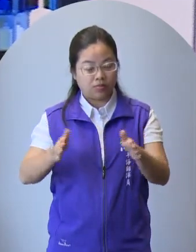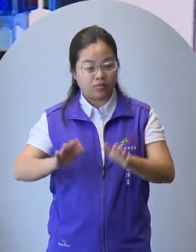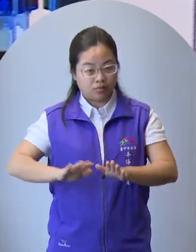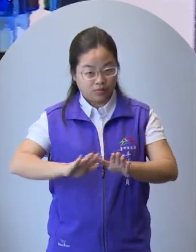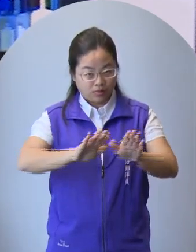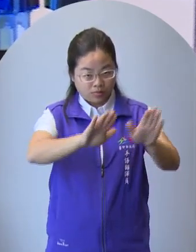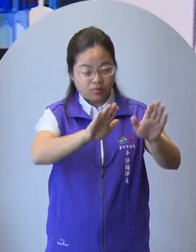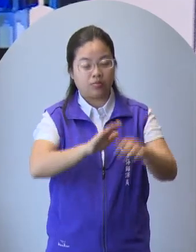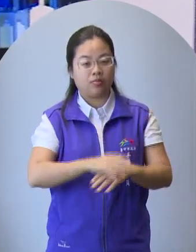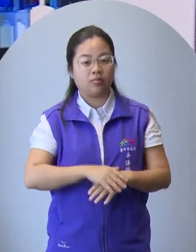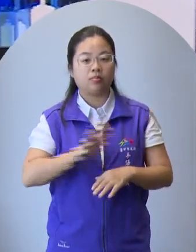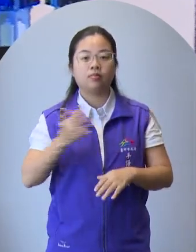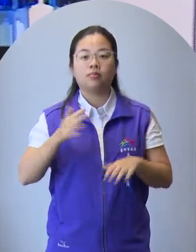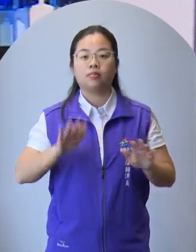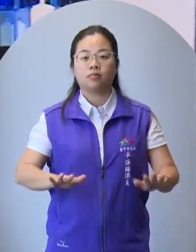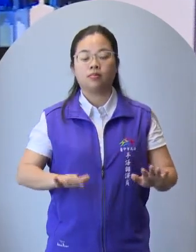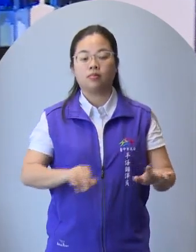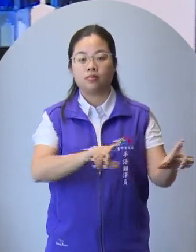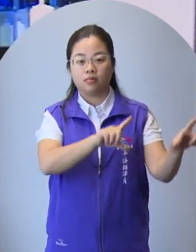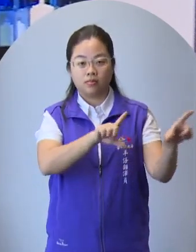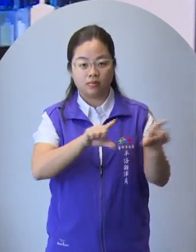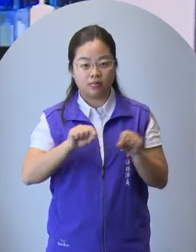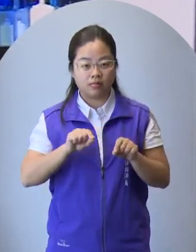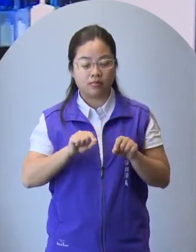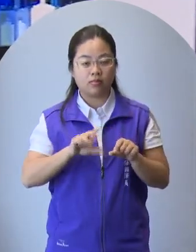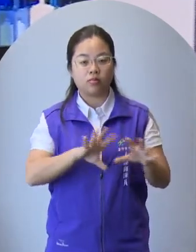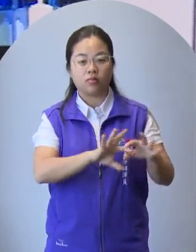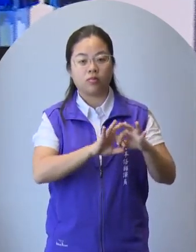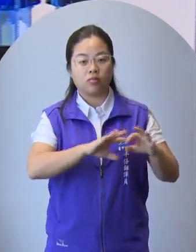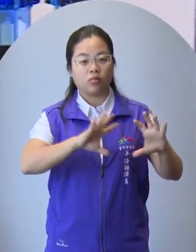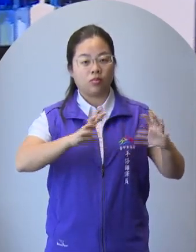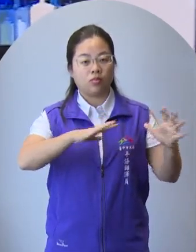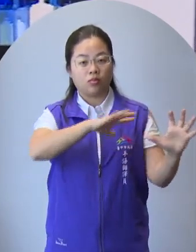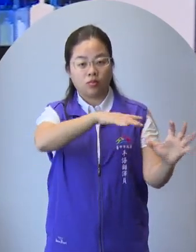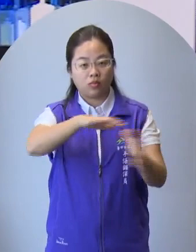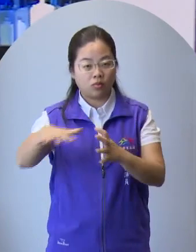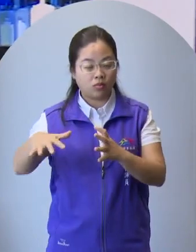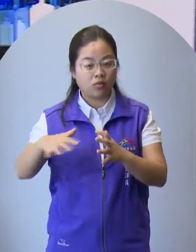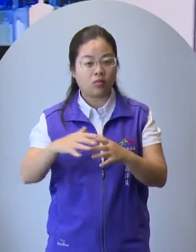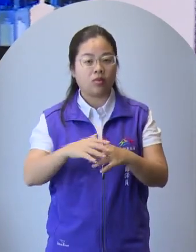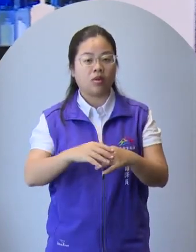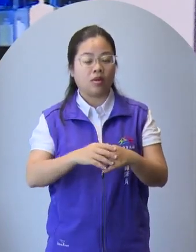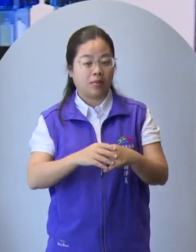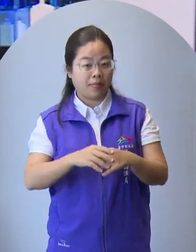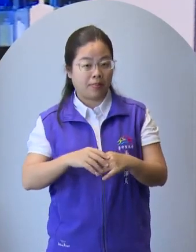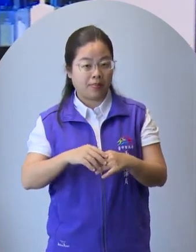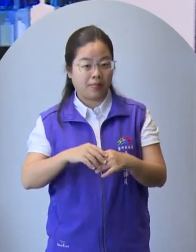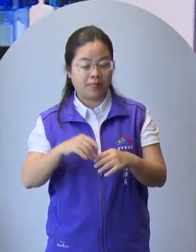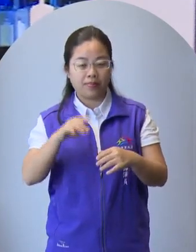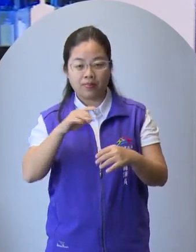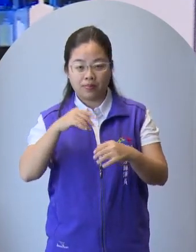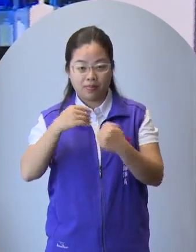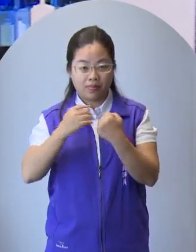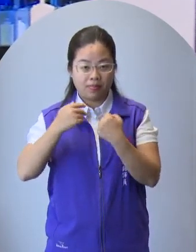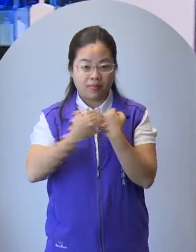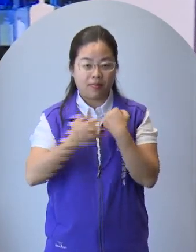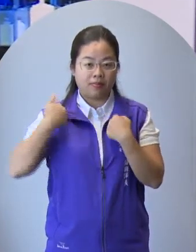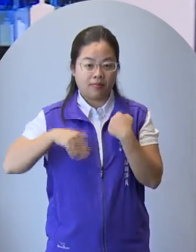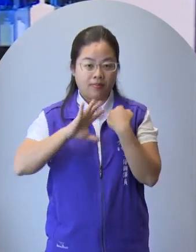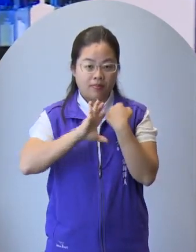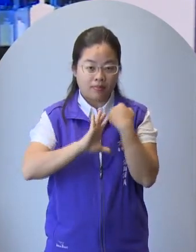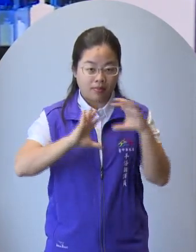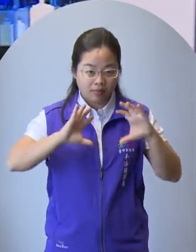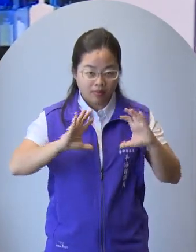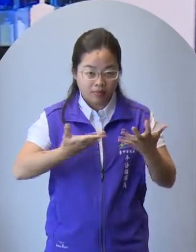低碳。可是现在按照相关国际组织巴黎协定架构哈，各个国家参